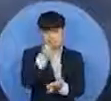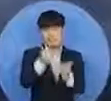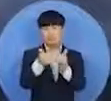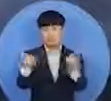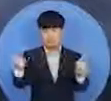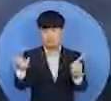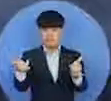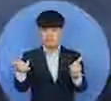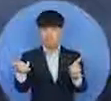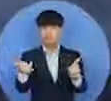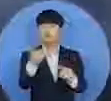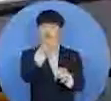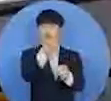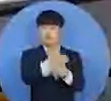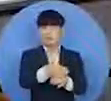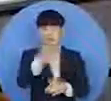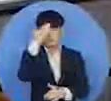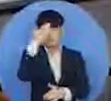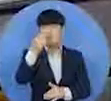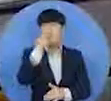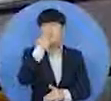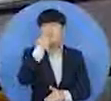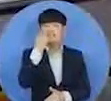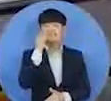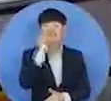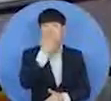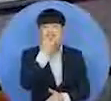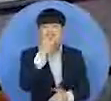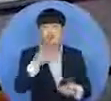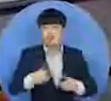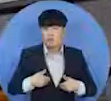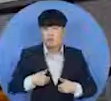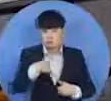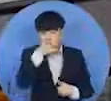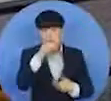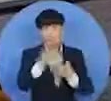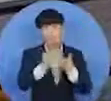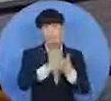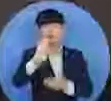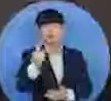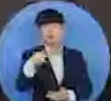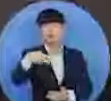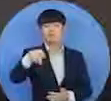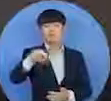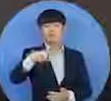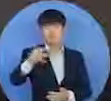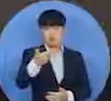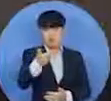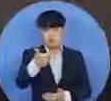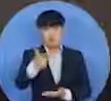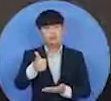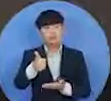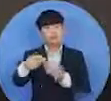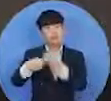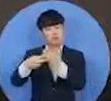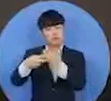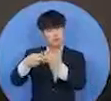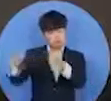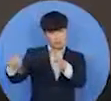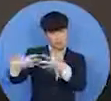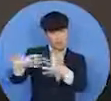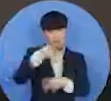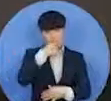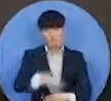65세 이상 기초생활수급자 및 차상위 계층 중 무료 의치가 필요한 대상자로 천안시가 더 보스턴